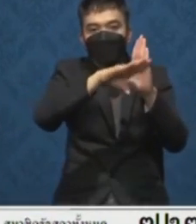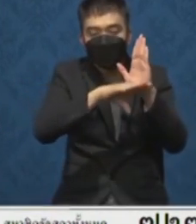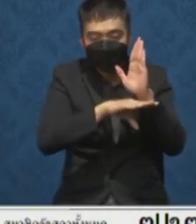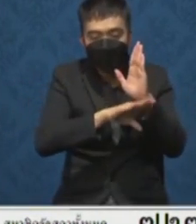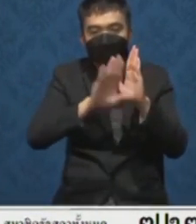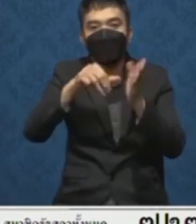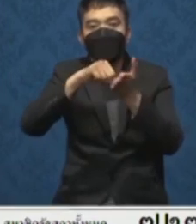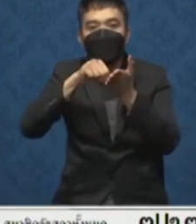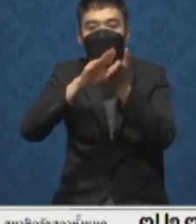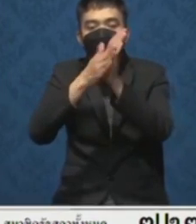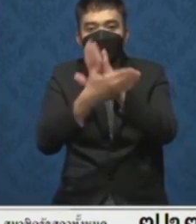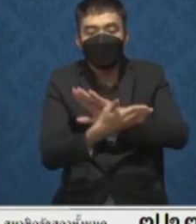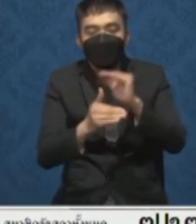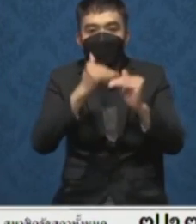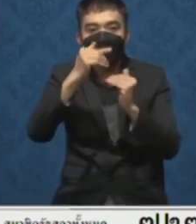60